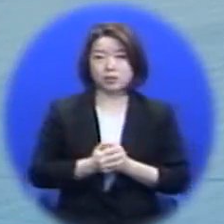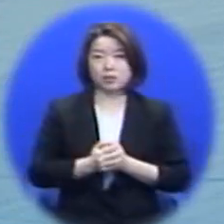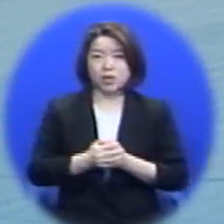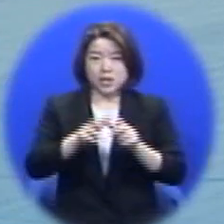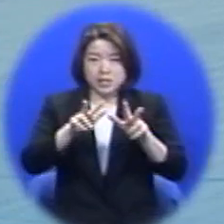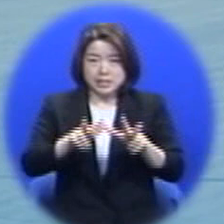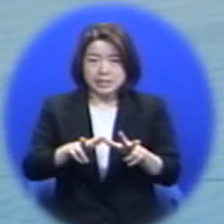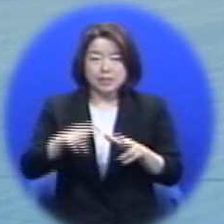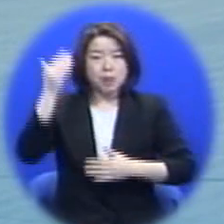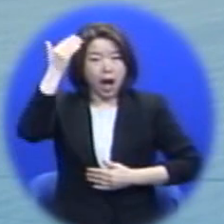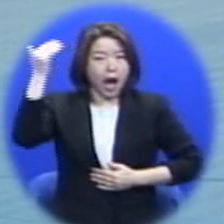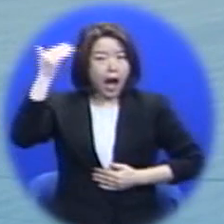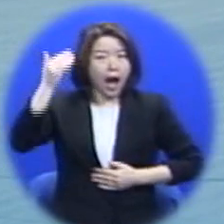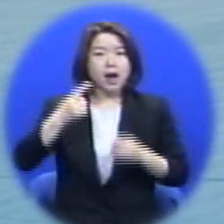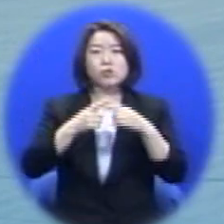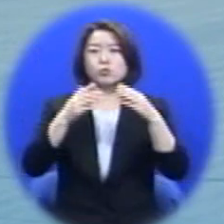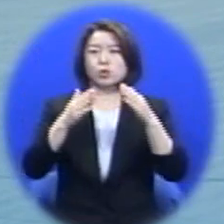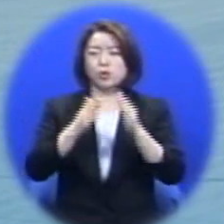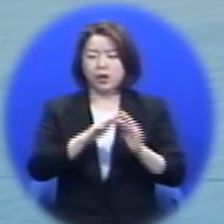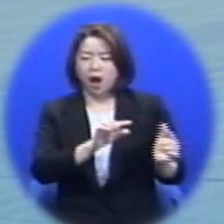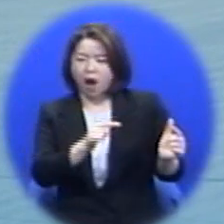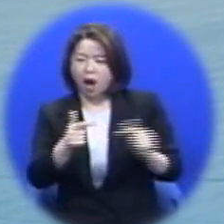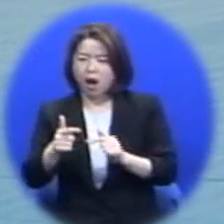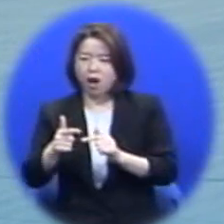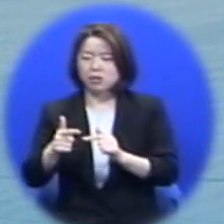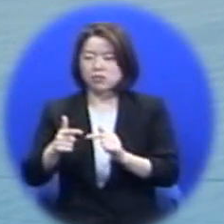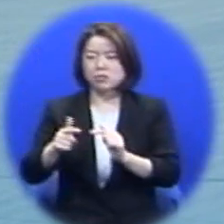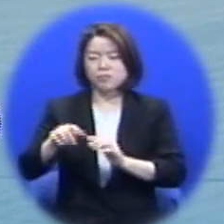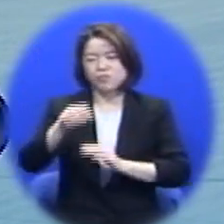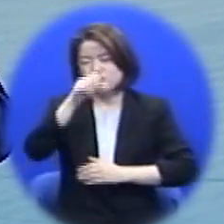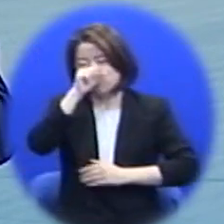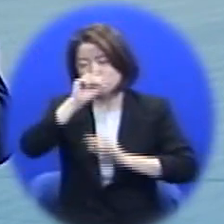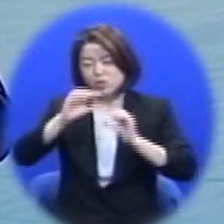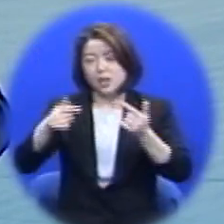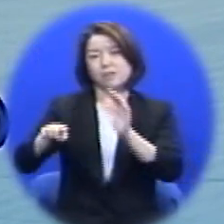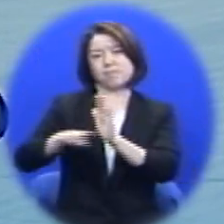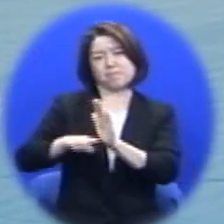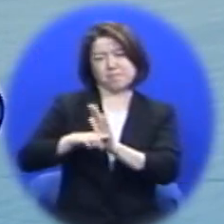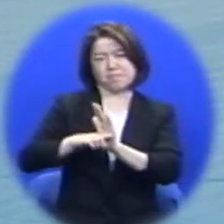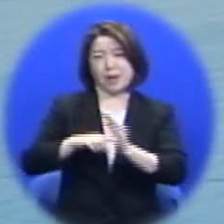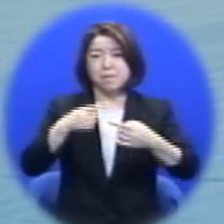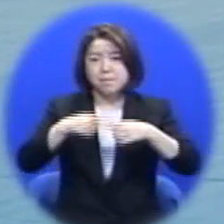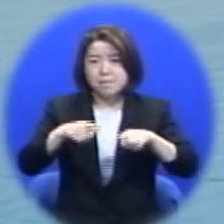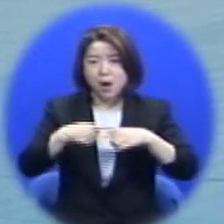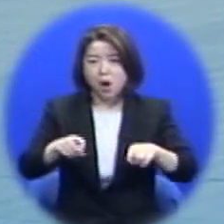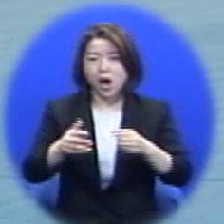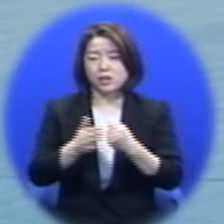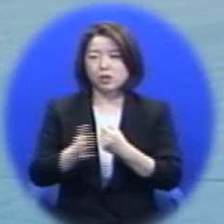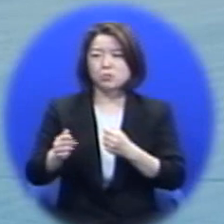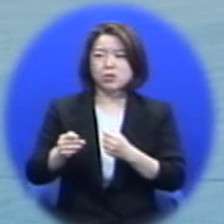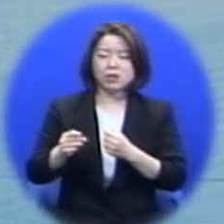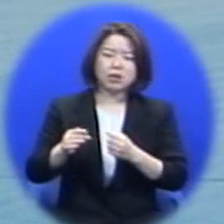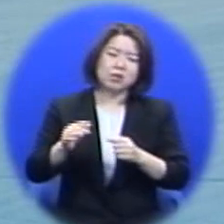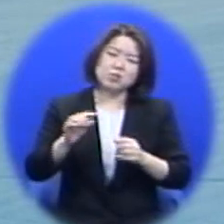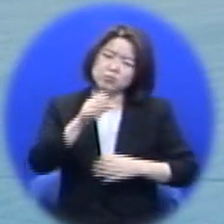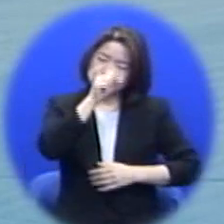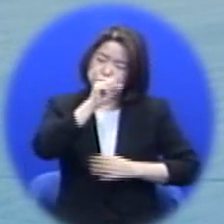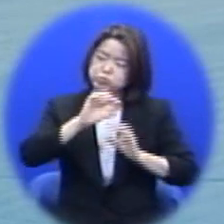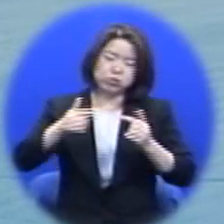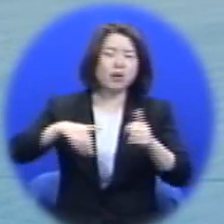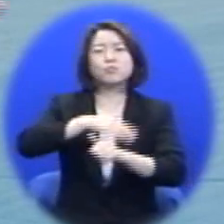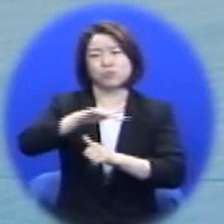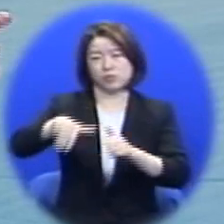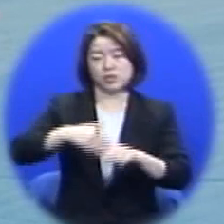지금 한국교회는 여러 가지 부정적인 그런 평가로 뒤숭숭합니다. 실제로